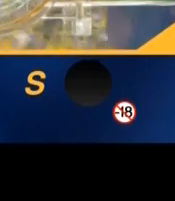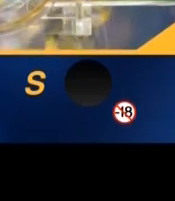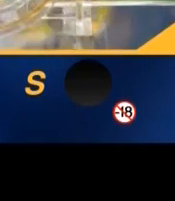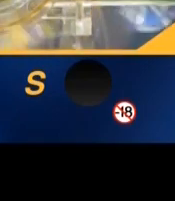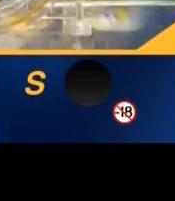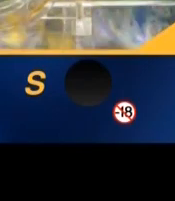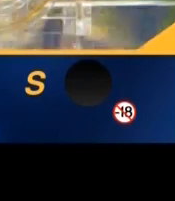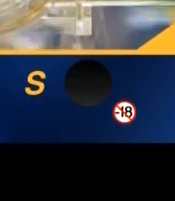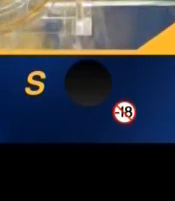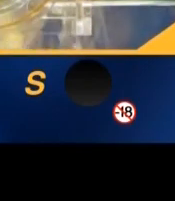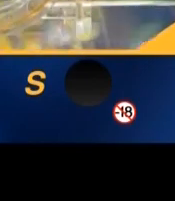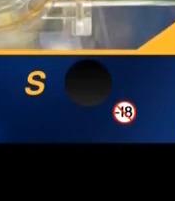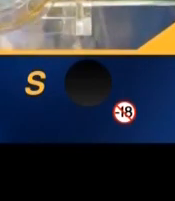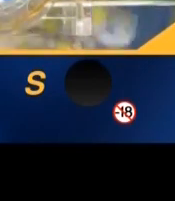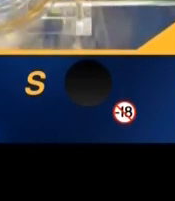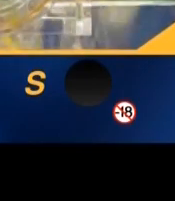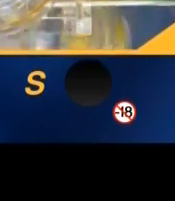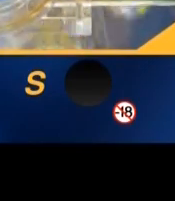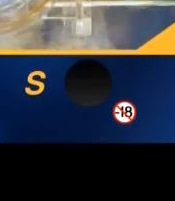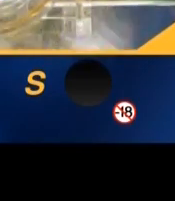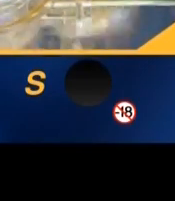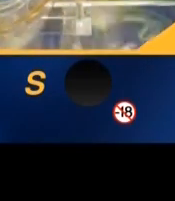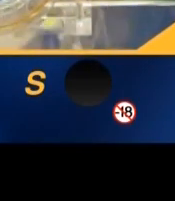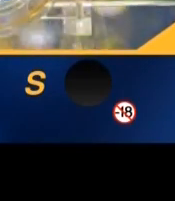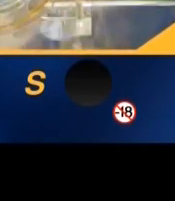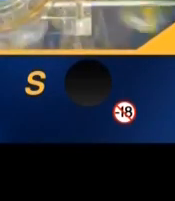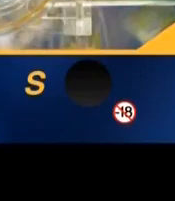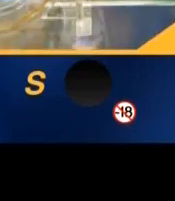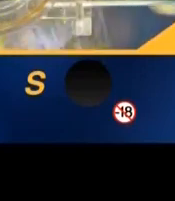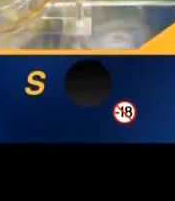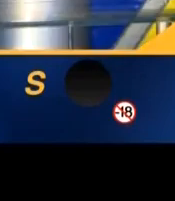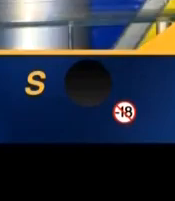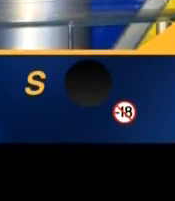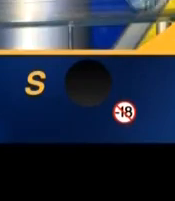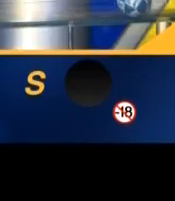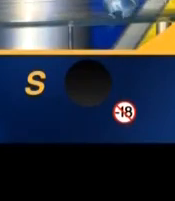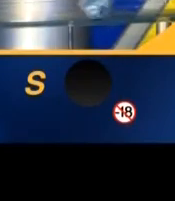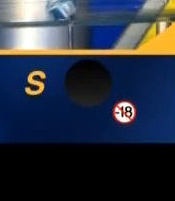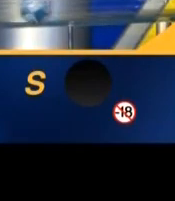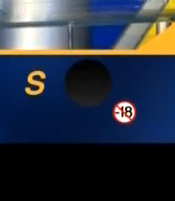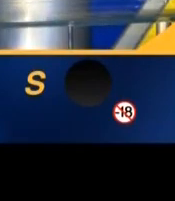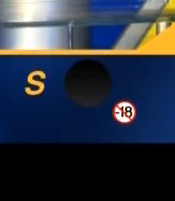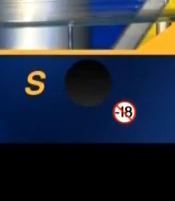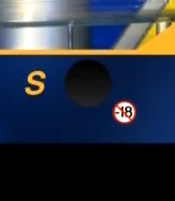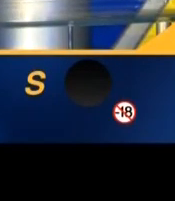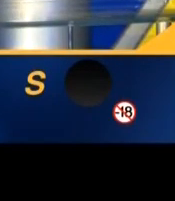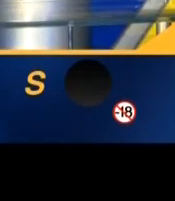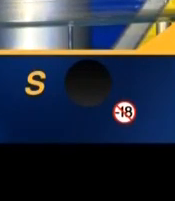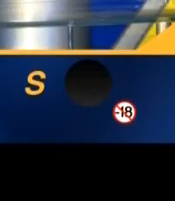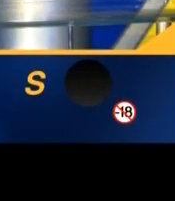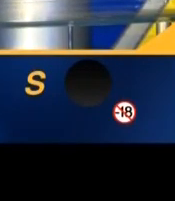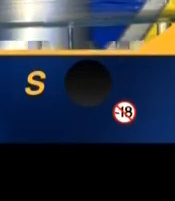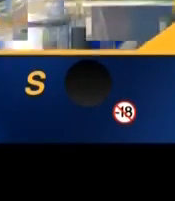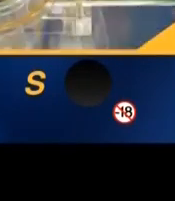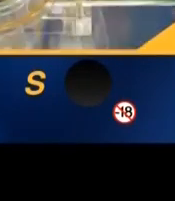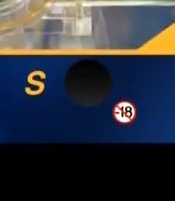aussi d'un public témoin. On accueille tout de suite le premier bon numéro à devoir composer notre combinaison gagnante de la soirée. Le voilà donc arrivé le 13.